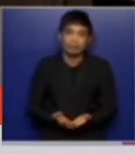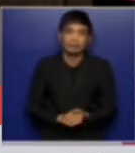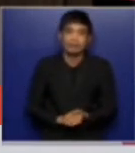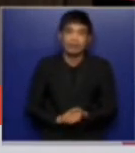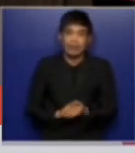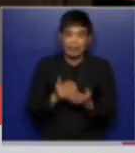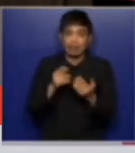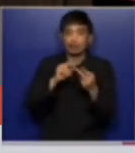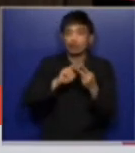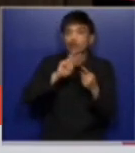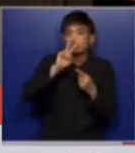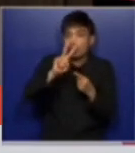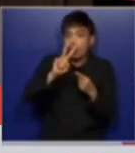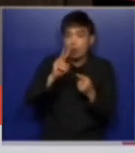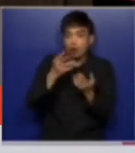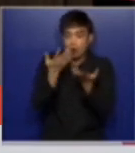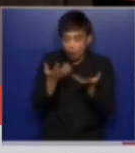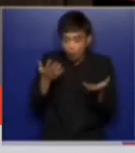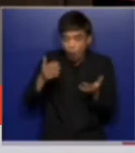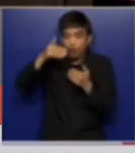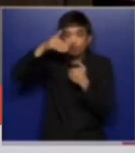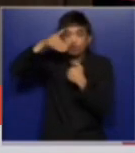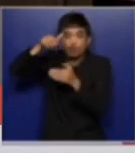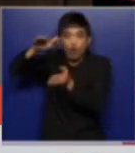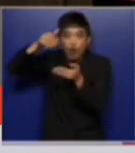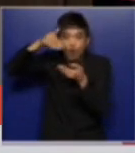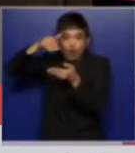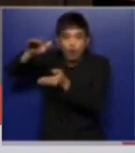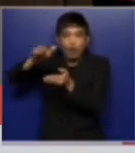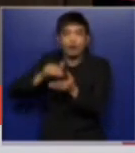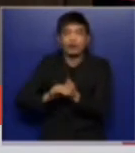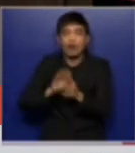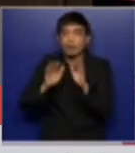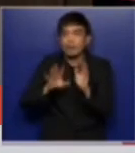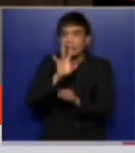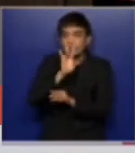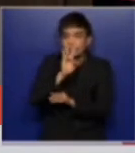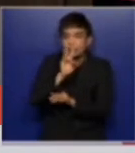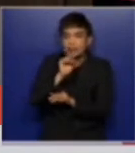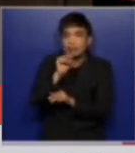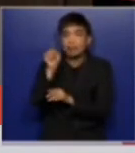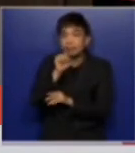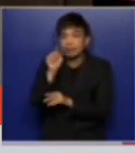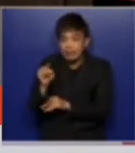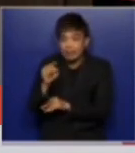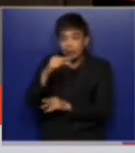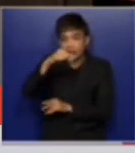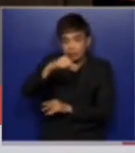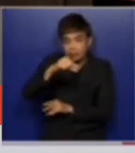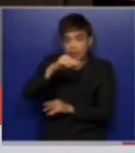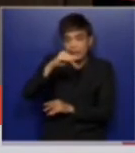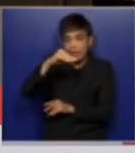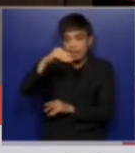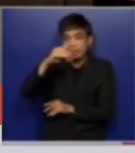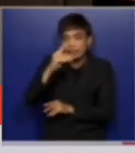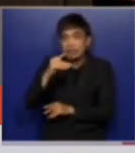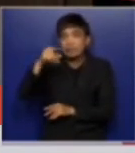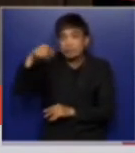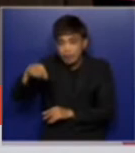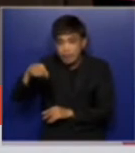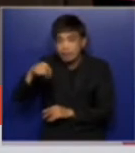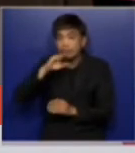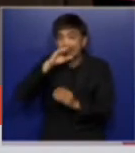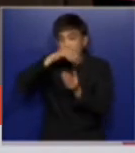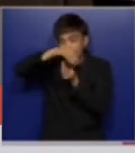ออกเราเป็นประเทศที่พึ่งพาการส่งออกมีสัดส่วน 70% ของ GDP ท่านประธานครับเมื่อเศรษฐกิจของโลกหดตั